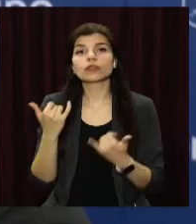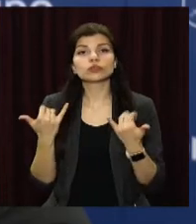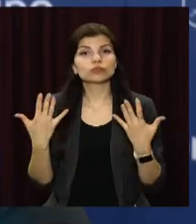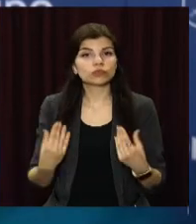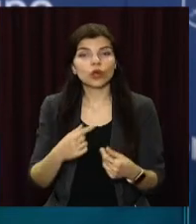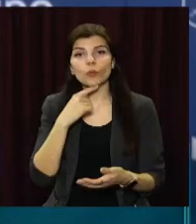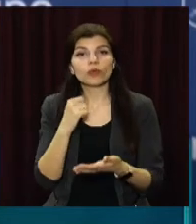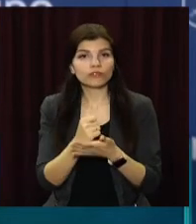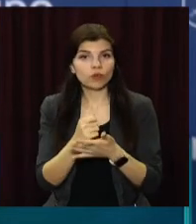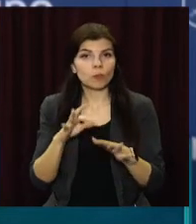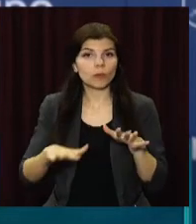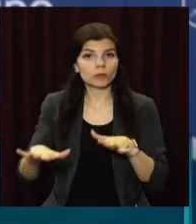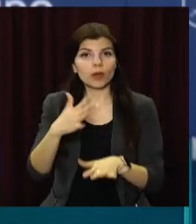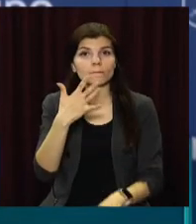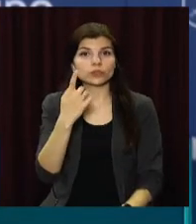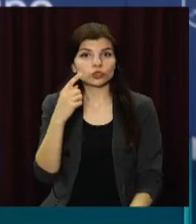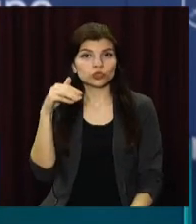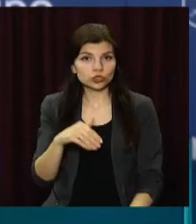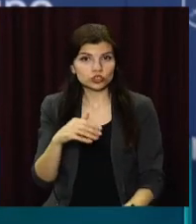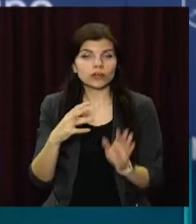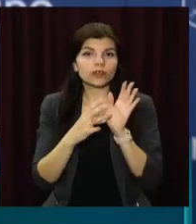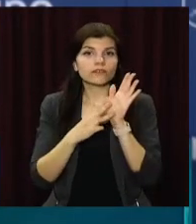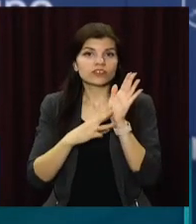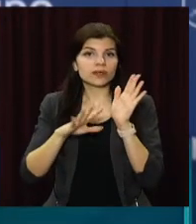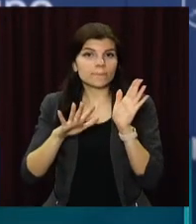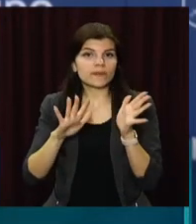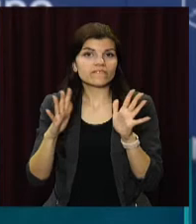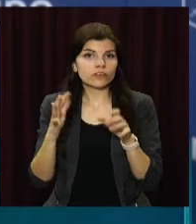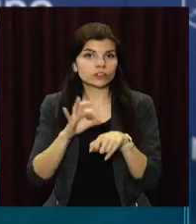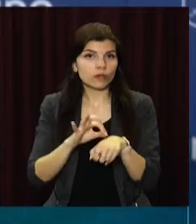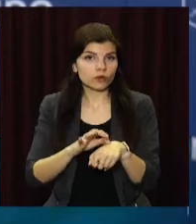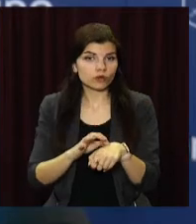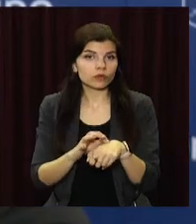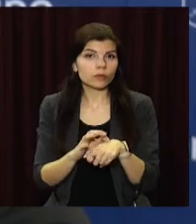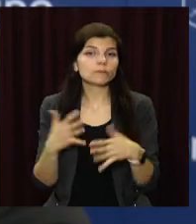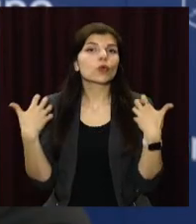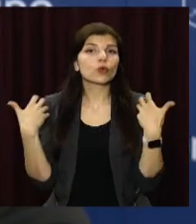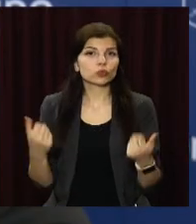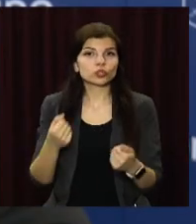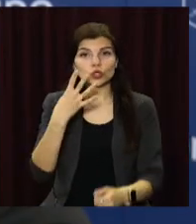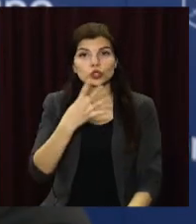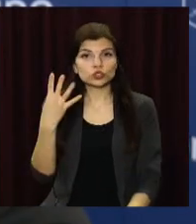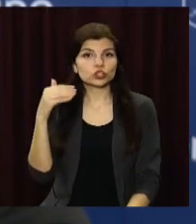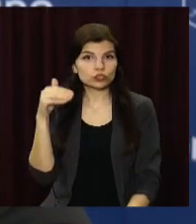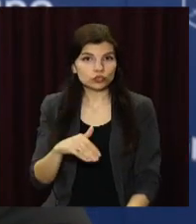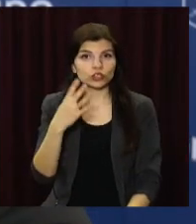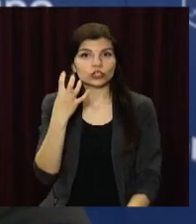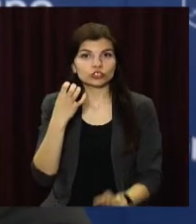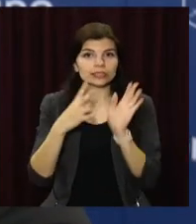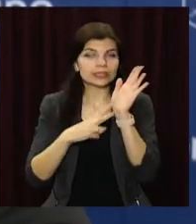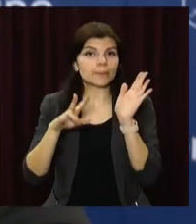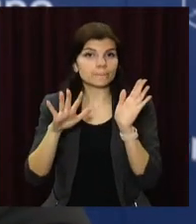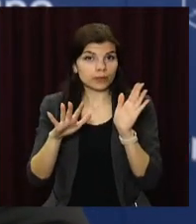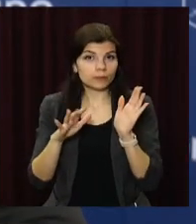день підтверджено по місту 51 085 випадків захворювання. Одужали 44